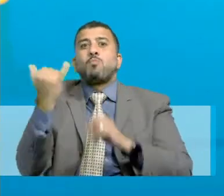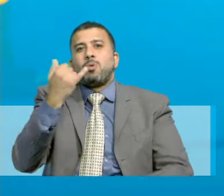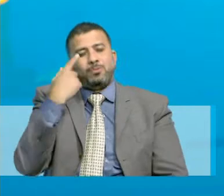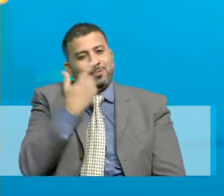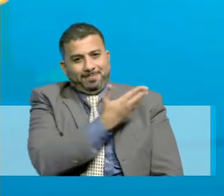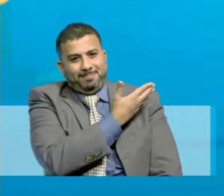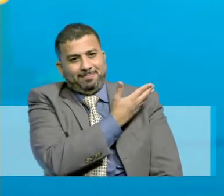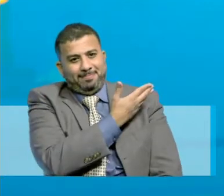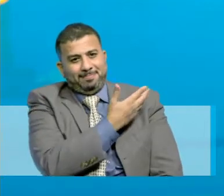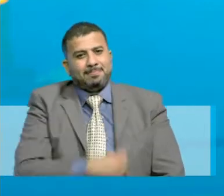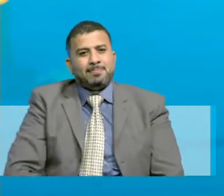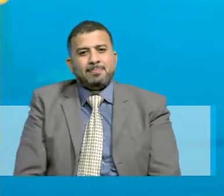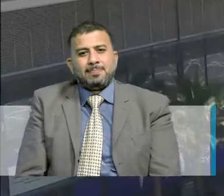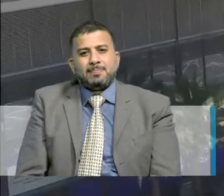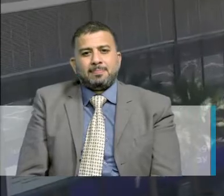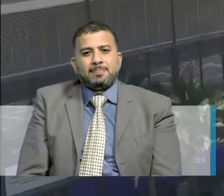يتضمنه المهرجان.